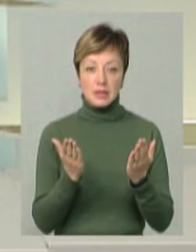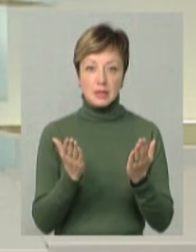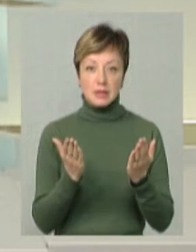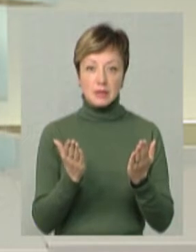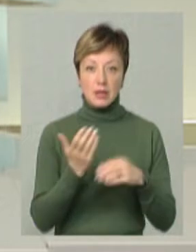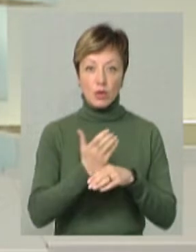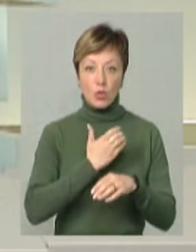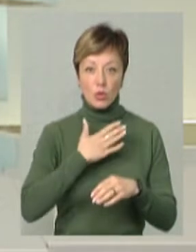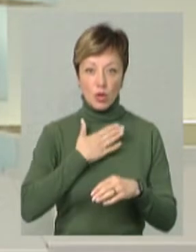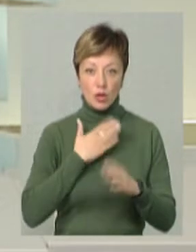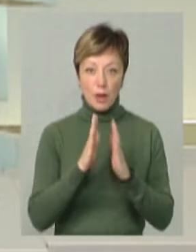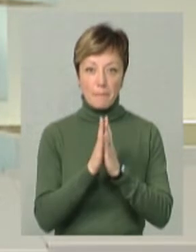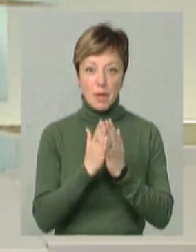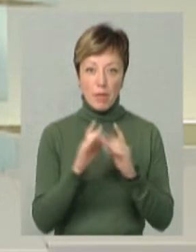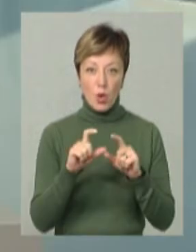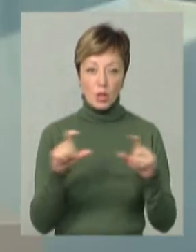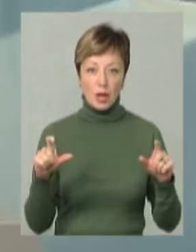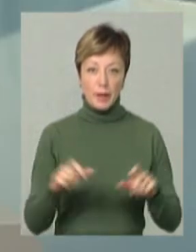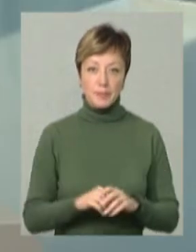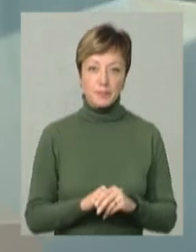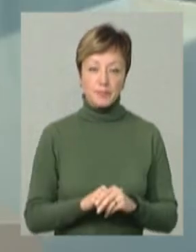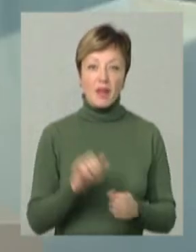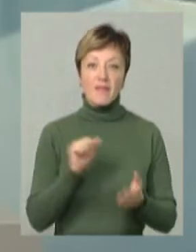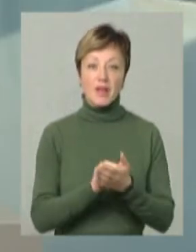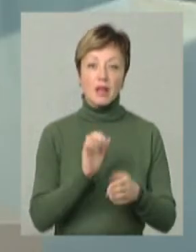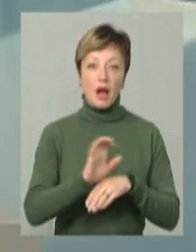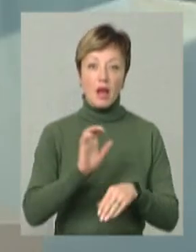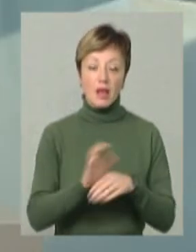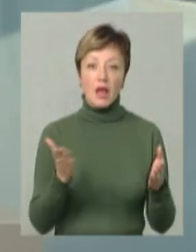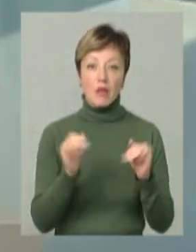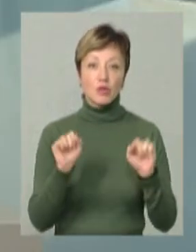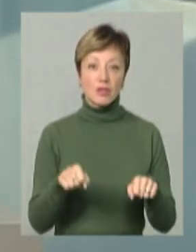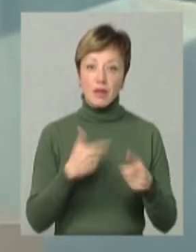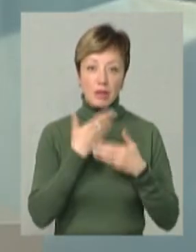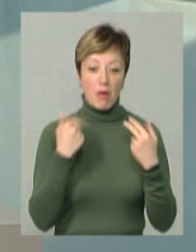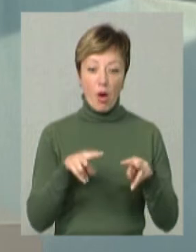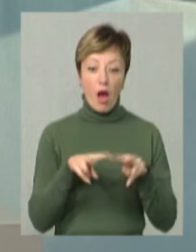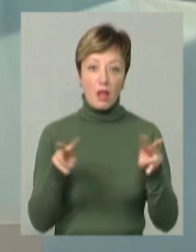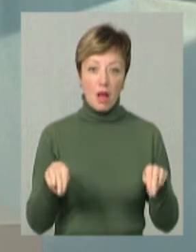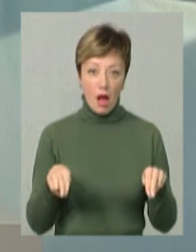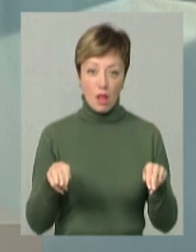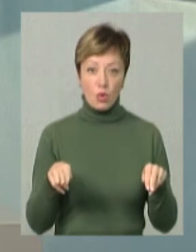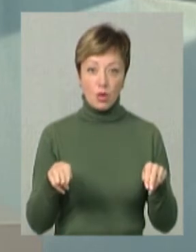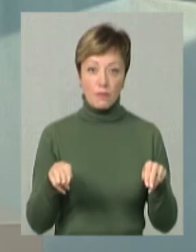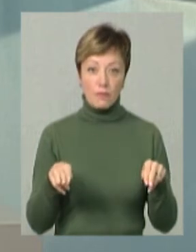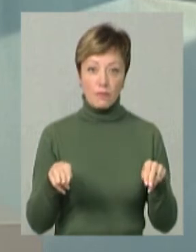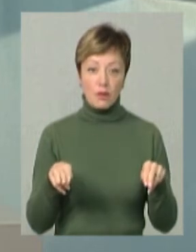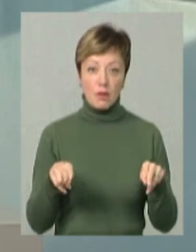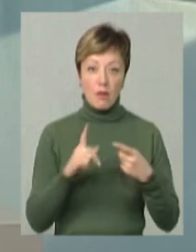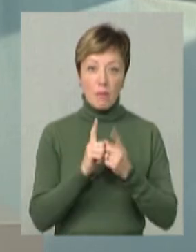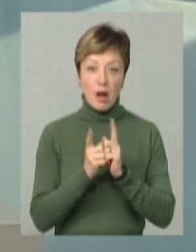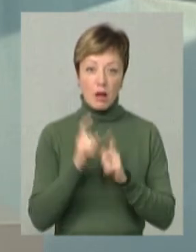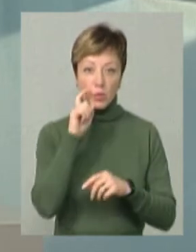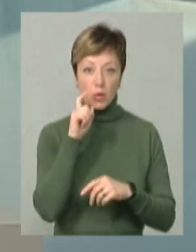видань, які надходять до нашої бібліотеки. Ну, видання, які, можливо, не мають аналогів